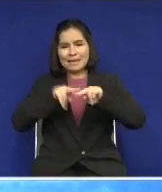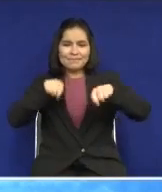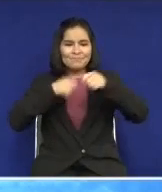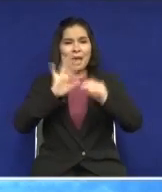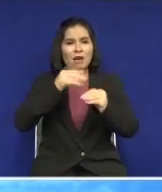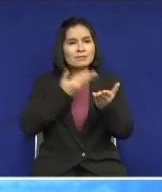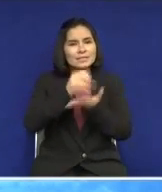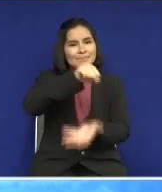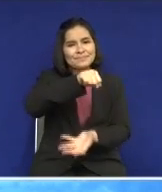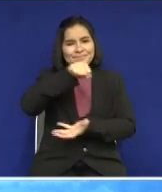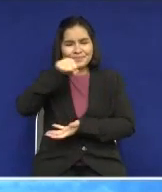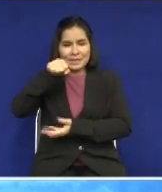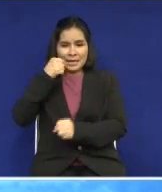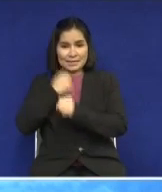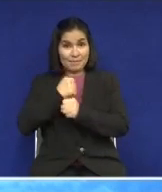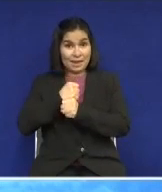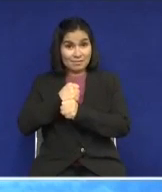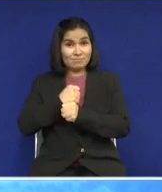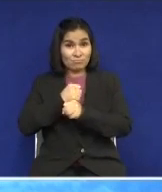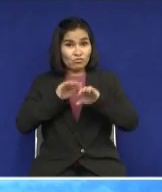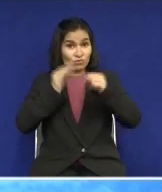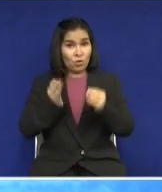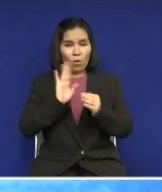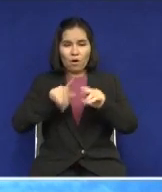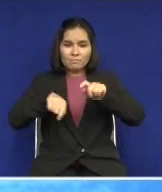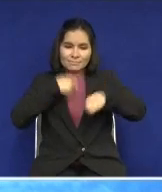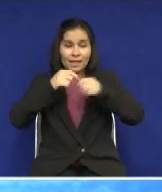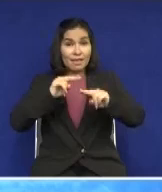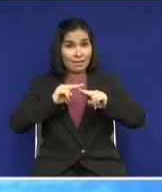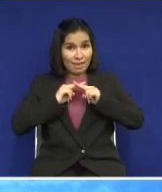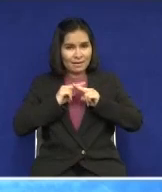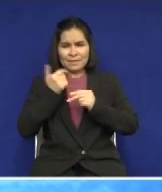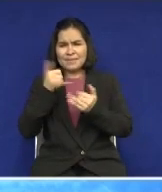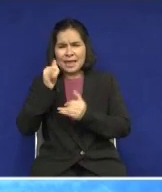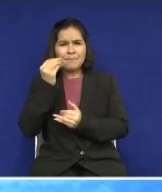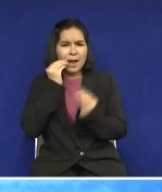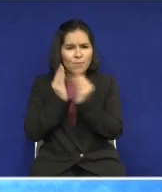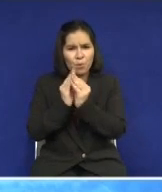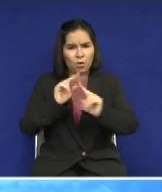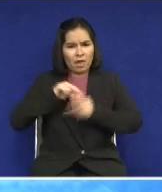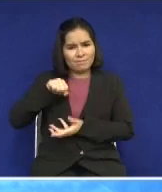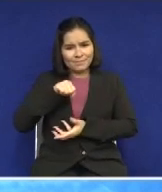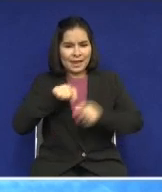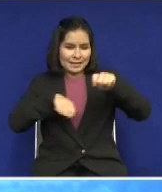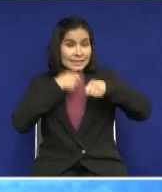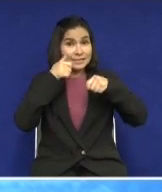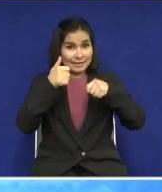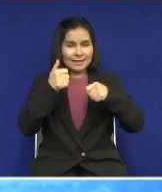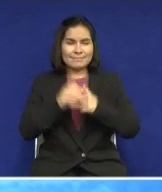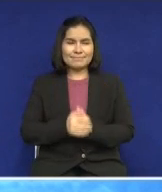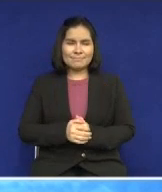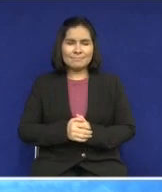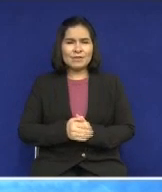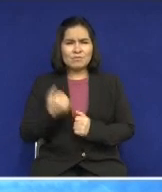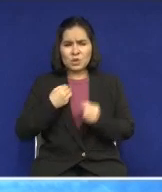ำงานของเราที่บริษัทของเรานะคะหรือว่าพกอาหารมาทานเองจากที่บ้านและอีกอย่างนึงที่จะช่วยได้ค่ะก็คือผู้ประก